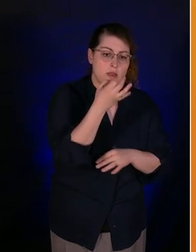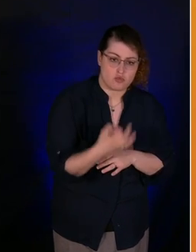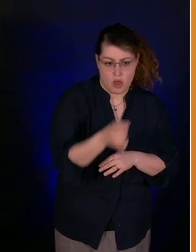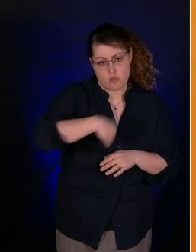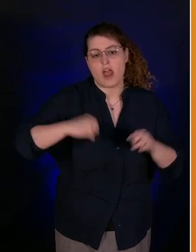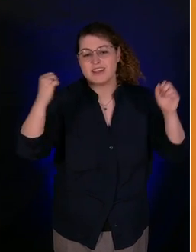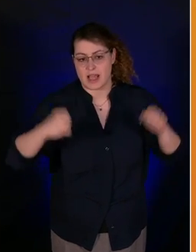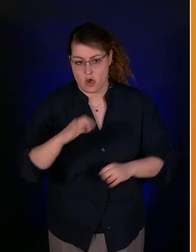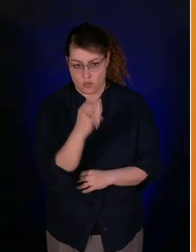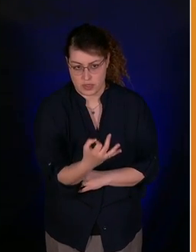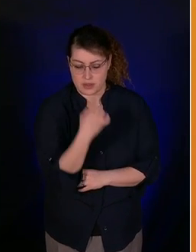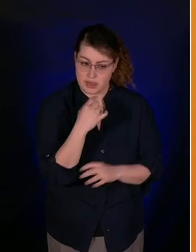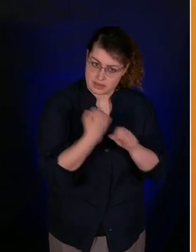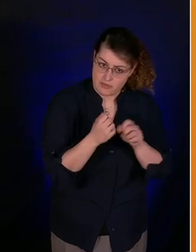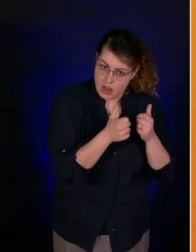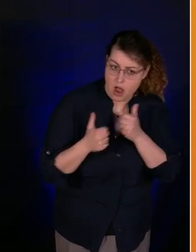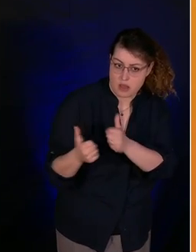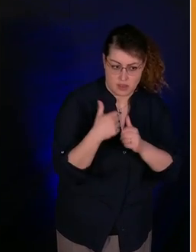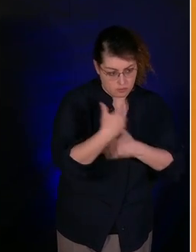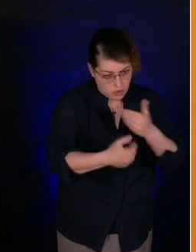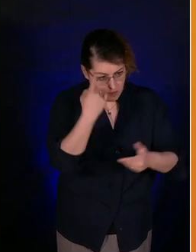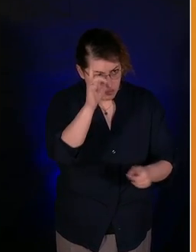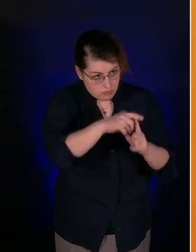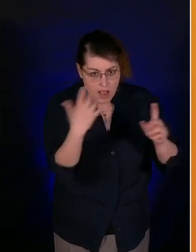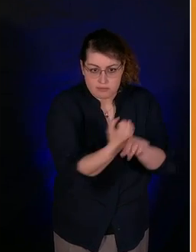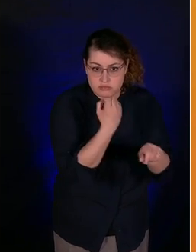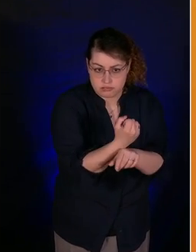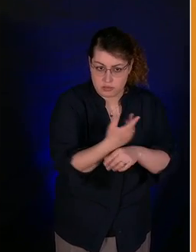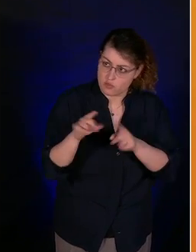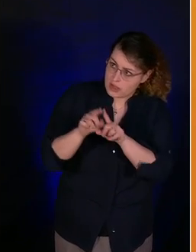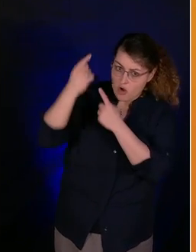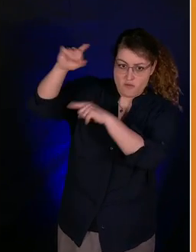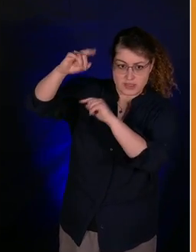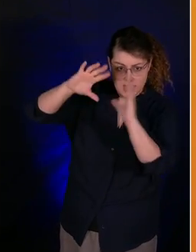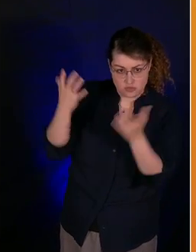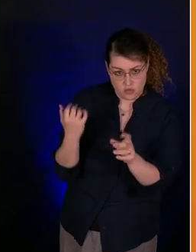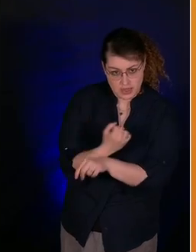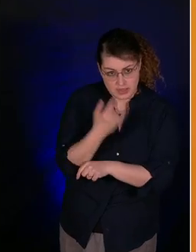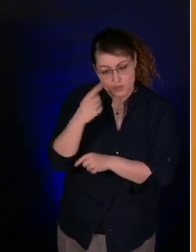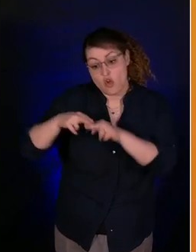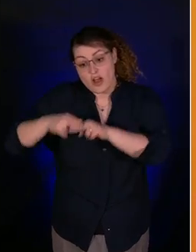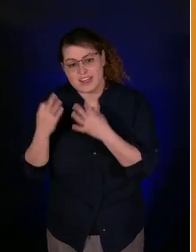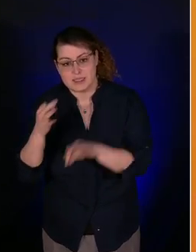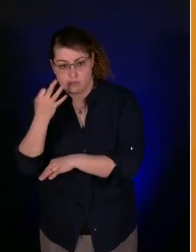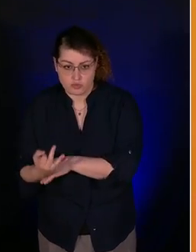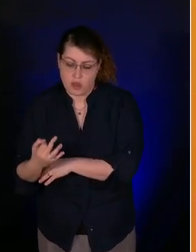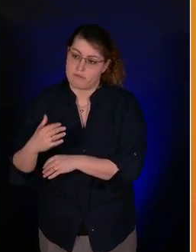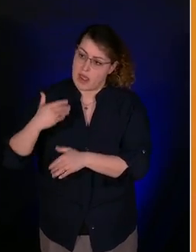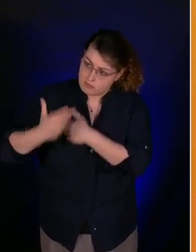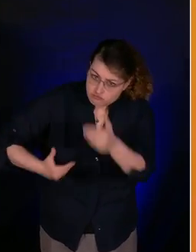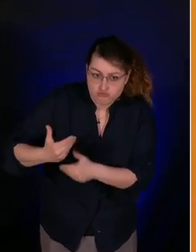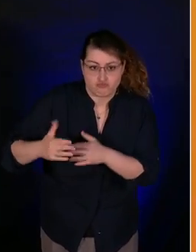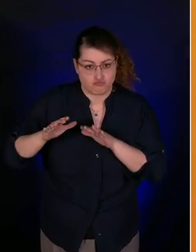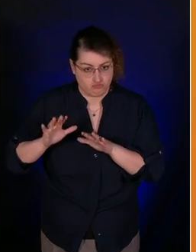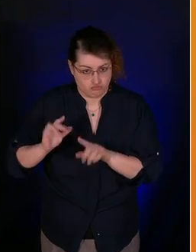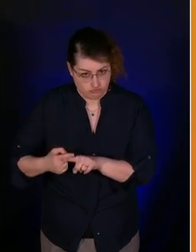choses. Travaillons collectivement à les mettre en œuvre et gagnons sur ces revendications. Et pour les 10% restants, on avancera en marchant.